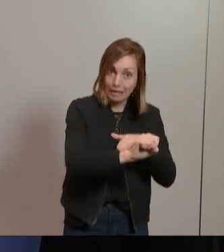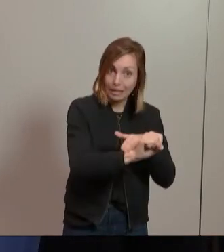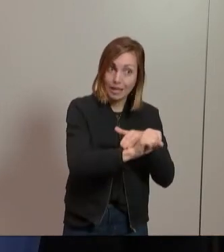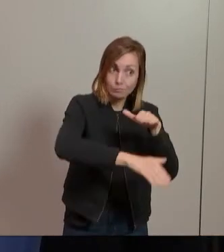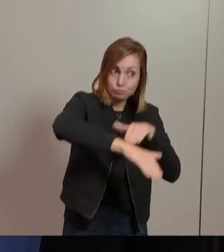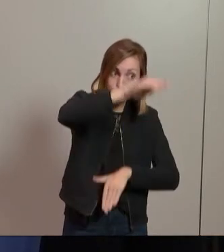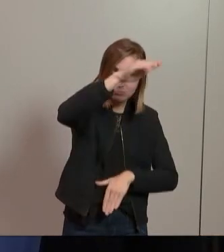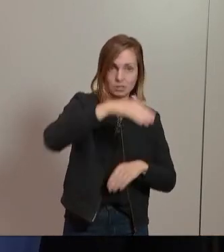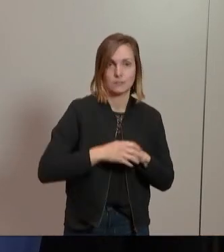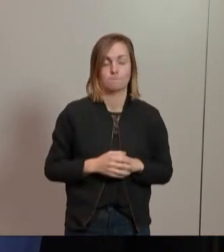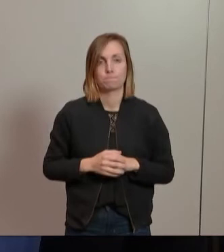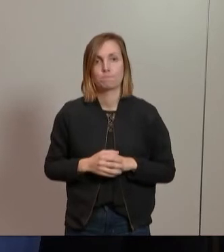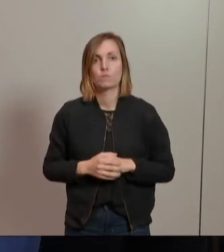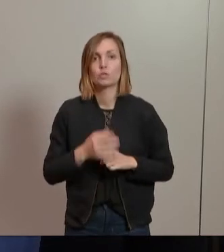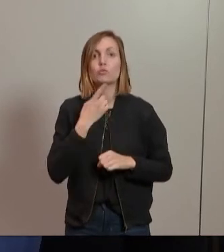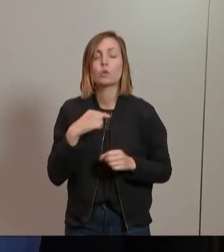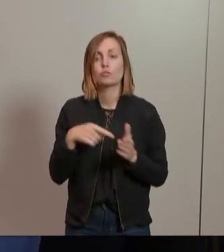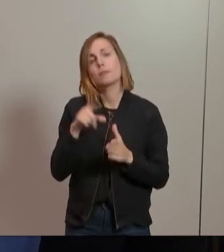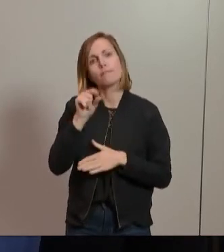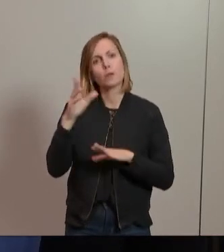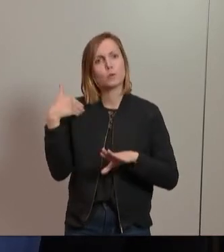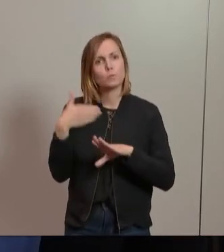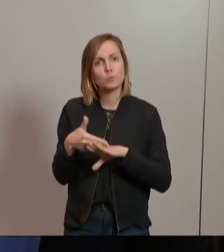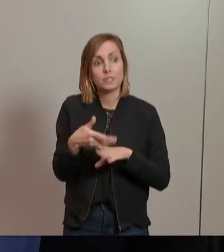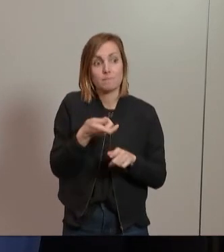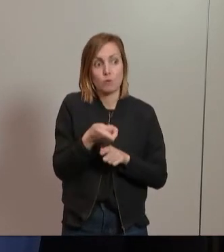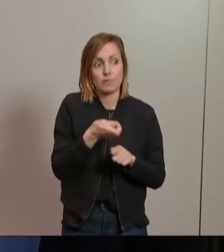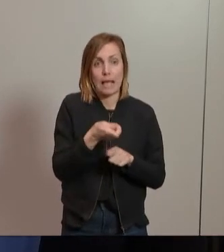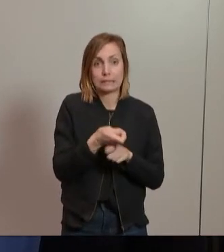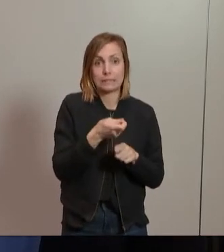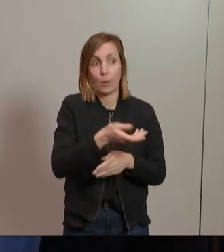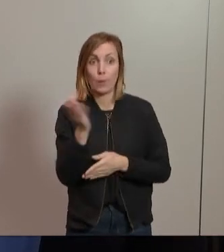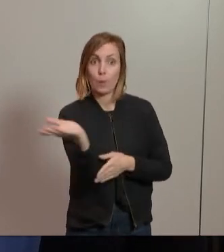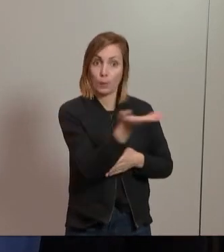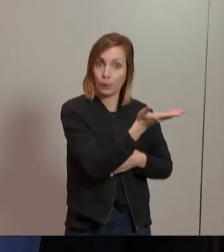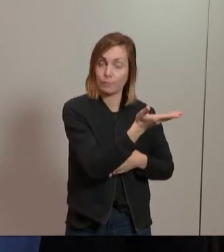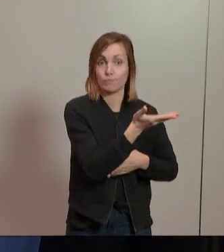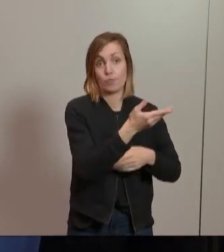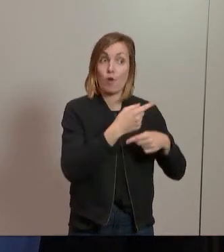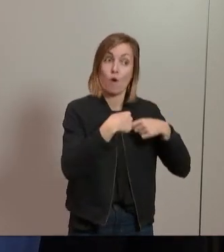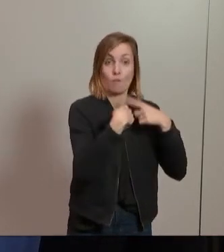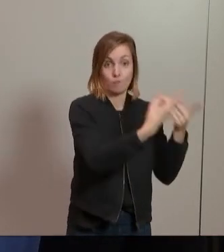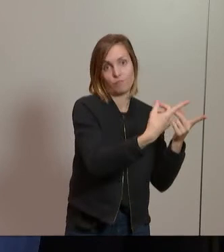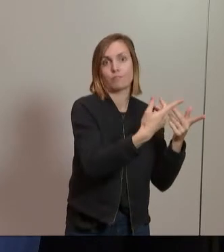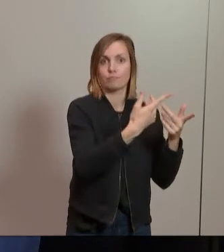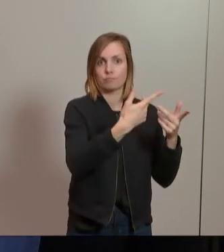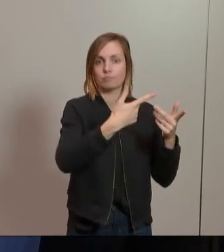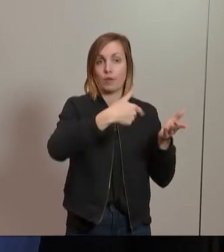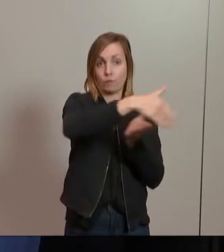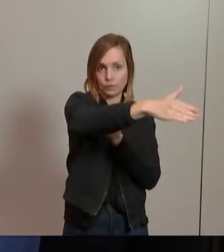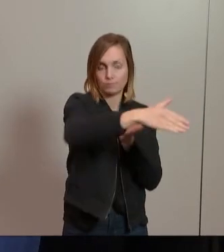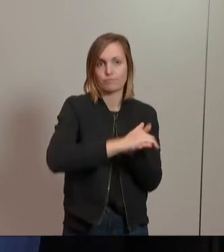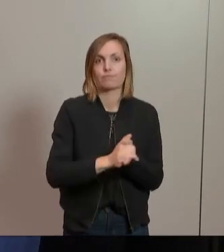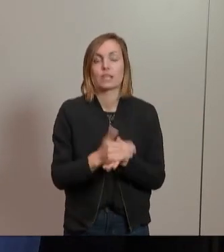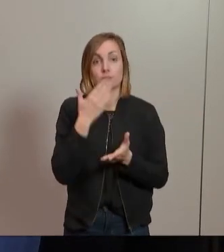demeurer. Depuis le mois de juin 2020, il vit sous la menace d'une expulsion imminente. Israël a décidé de révoquer le